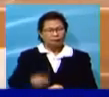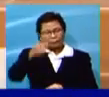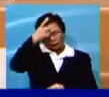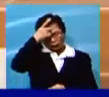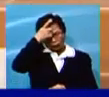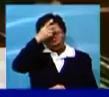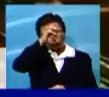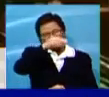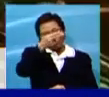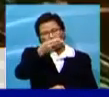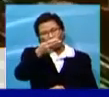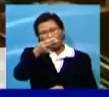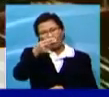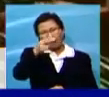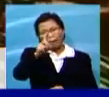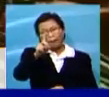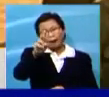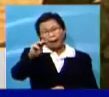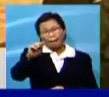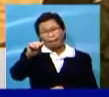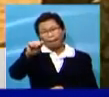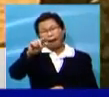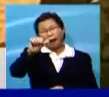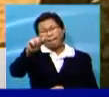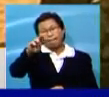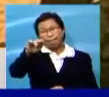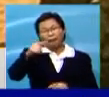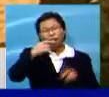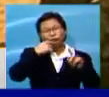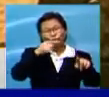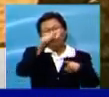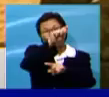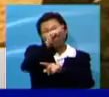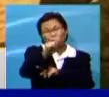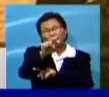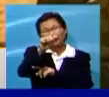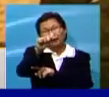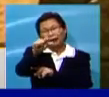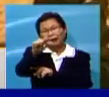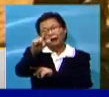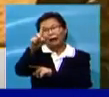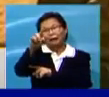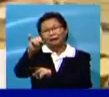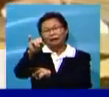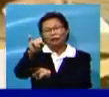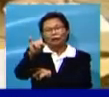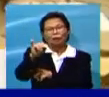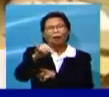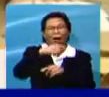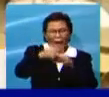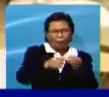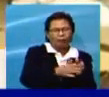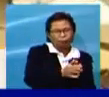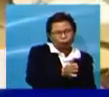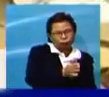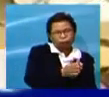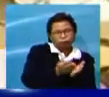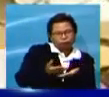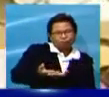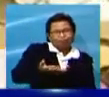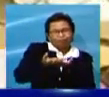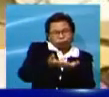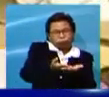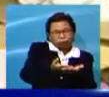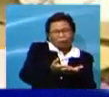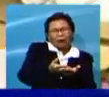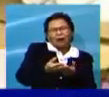Datuk Muhammad Amar menjawab soalan Adun Galas Abdul Aziz Yusof berhubung inisiatif dan kelulusan tanah yang diberikan kepada